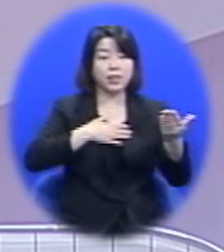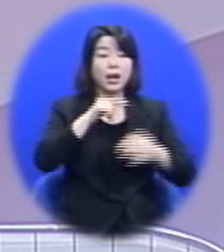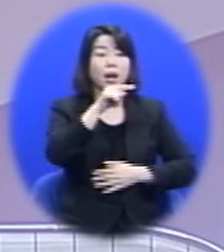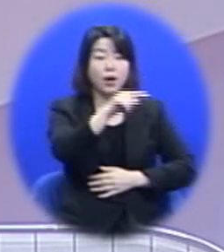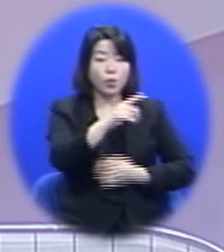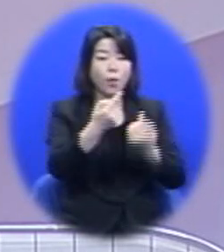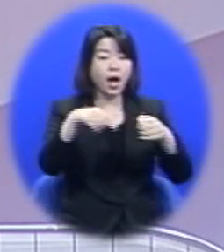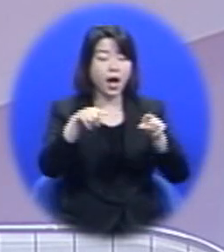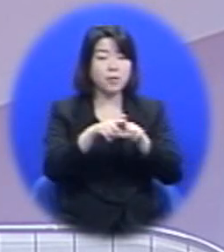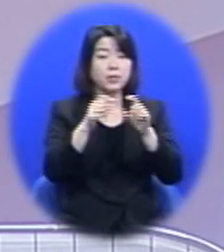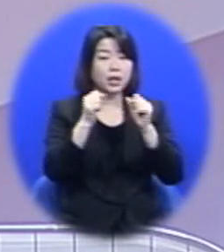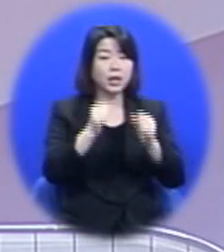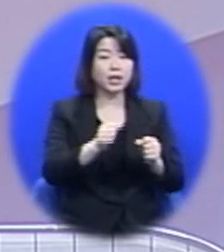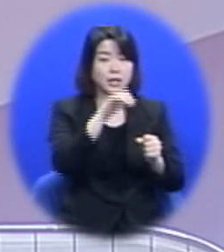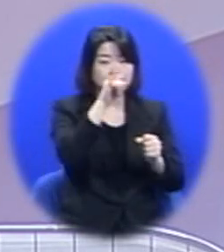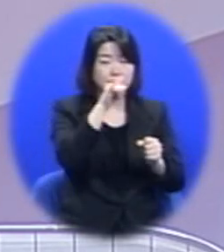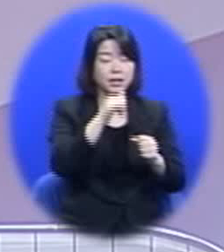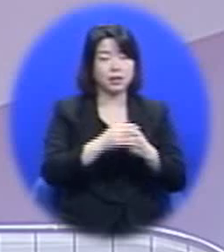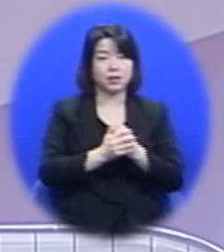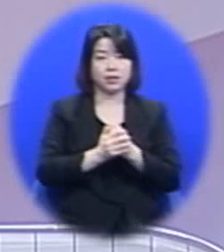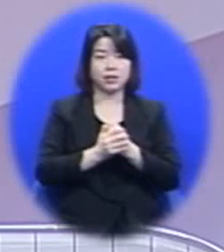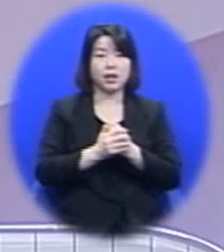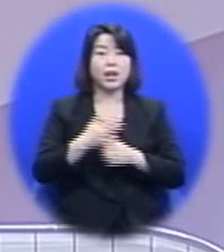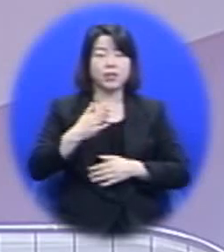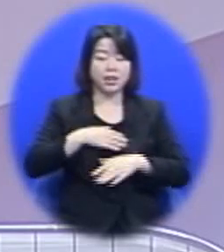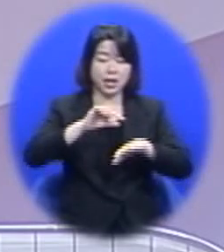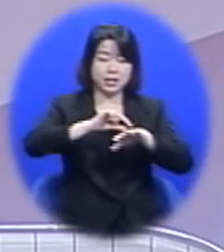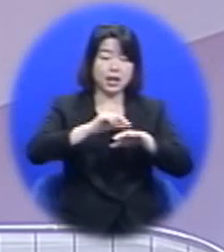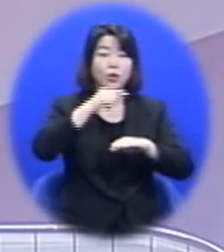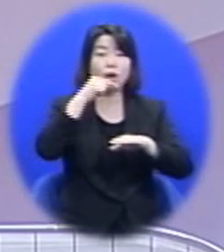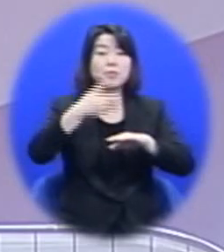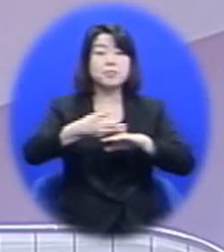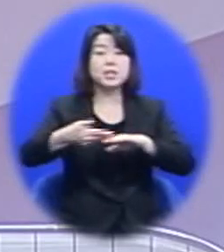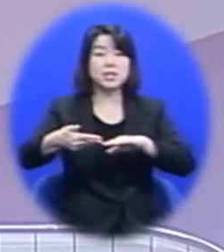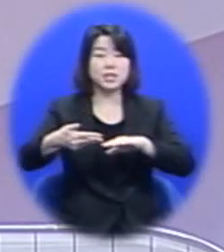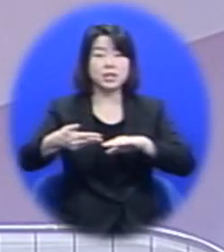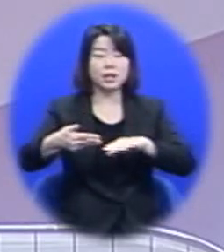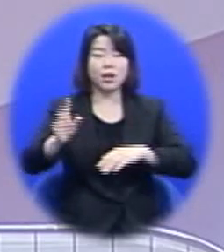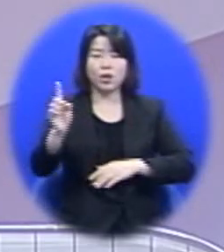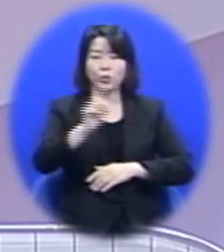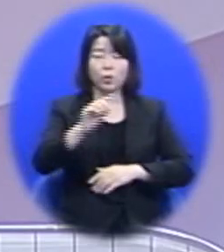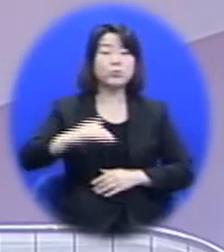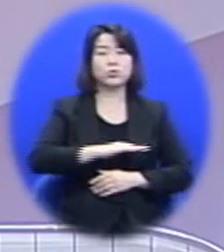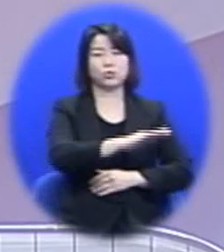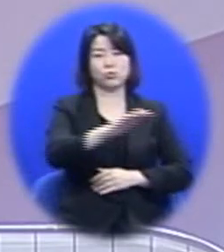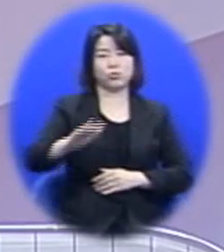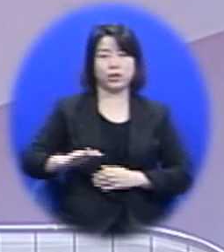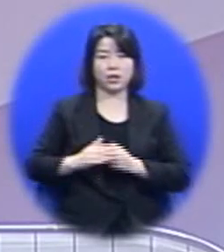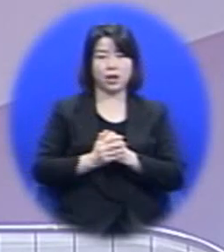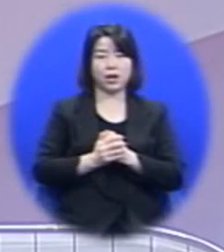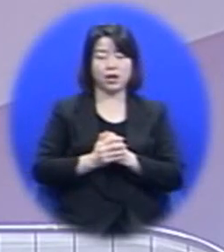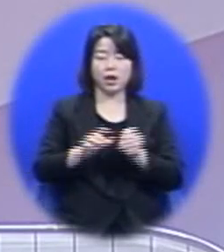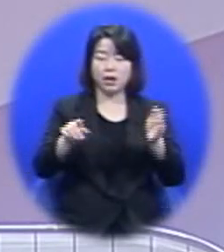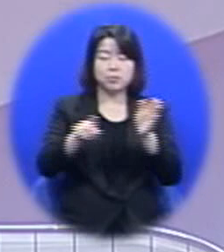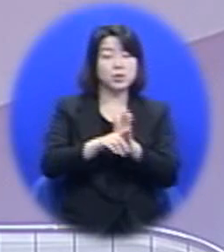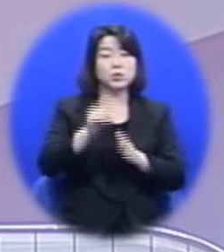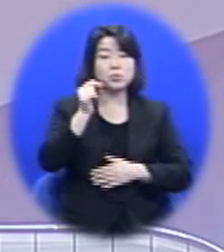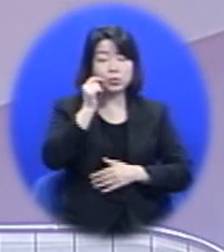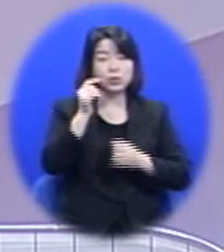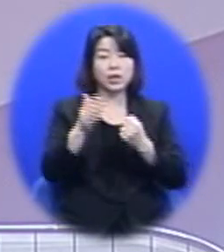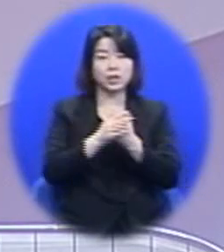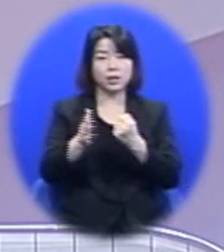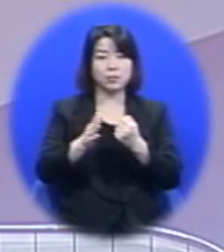하잖아. 내 살과 피야. 도무지 우리가 도무지 믿지를 못하니까